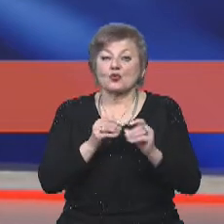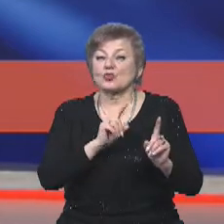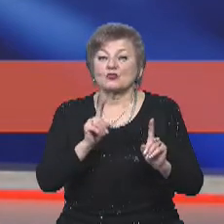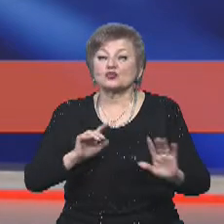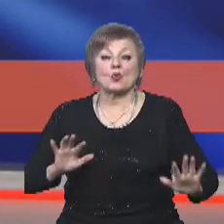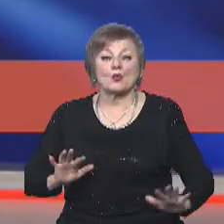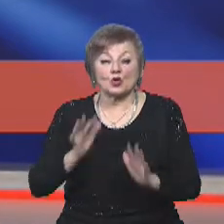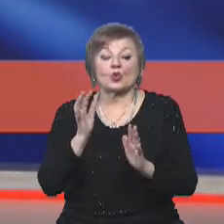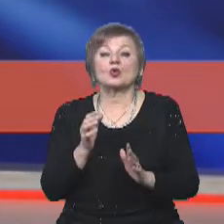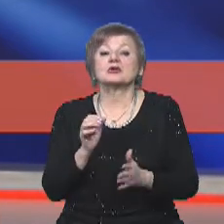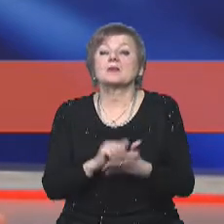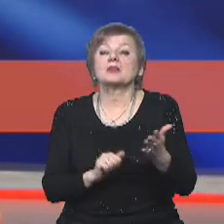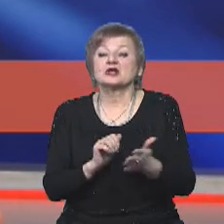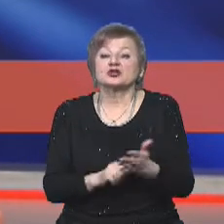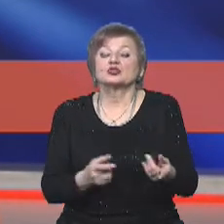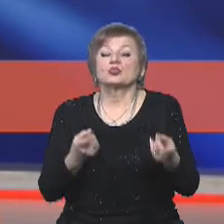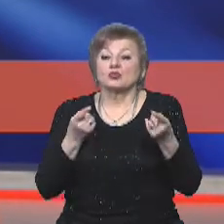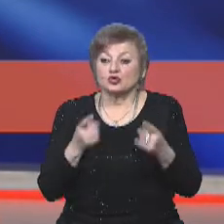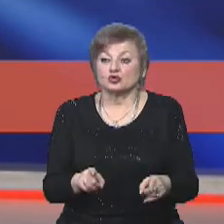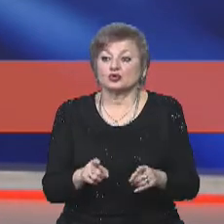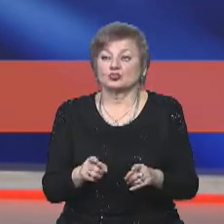и из-за чего происходит